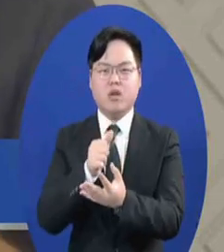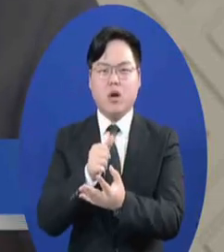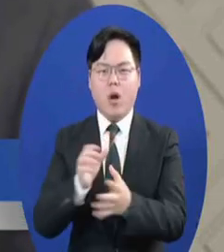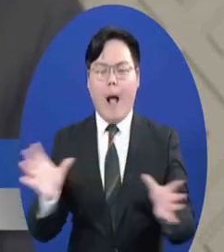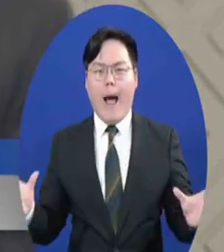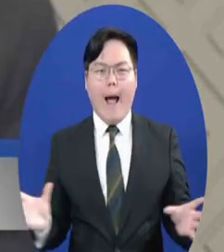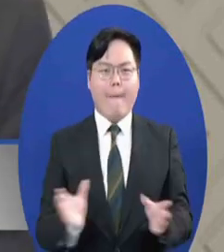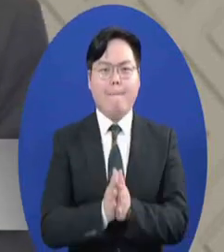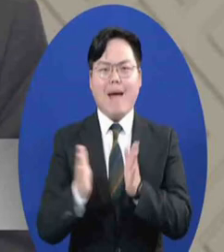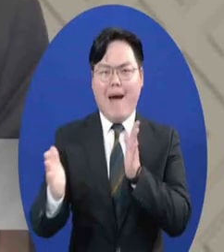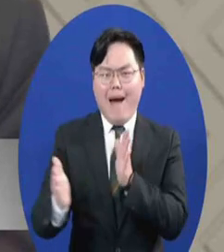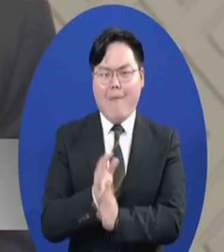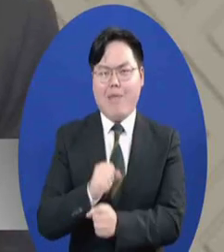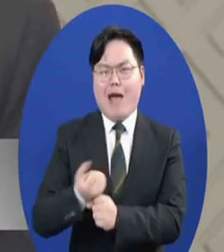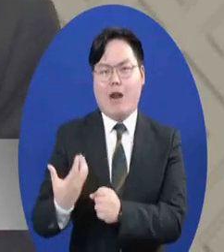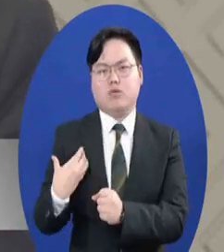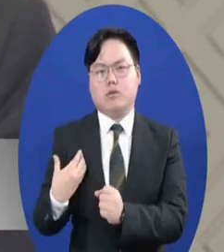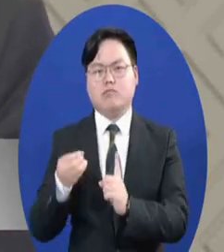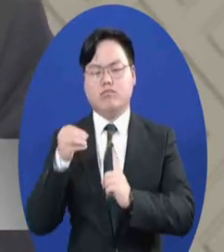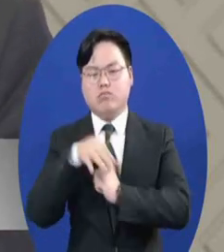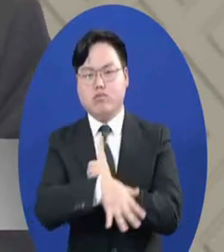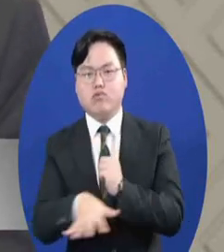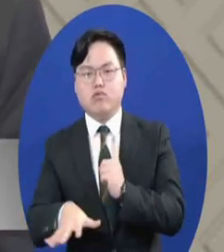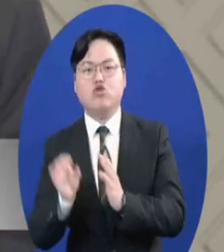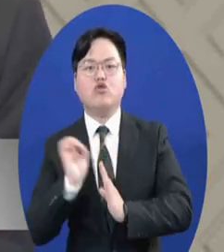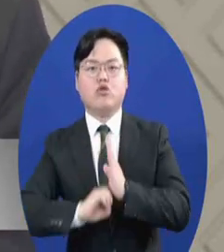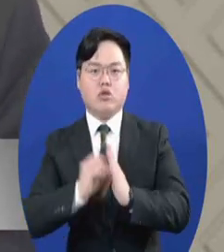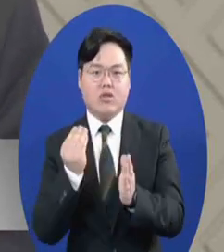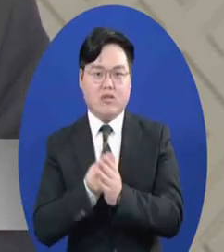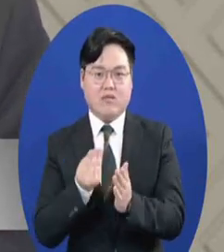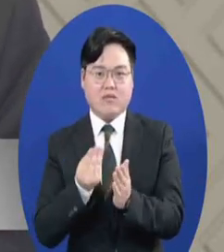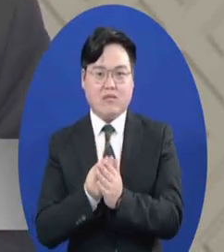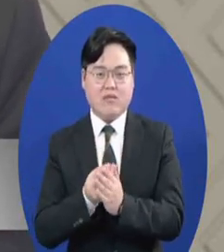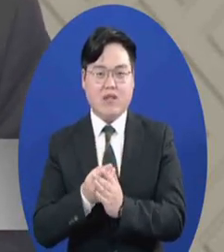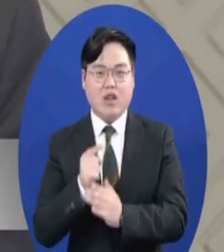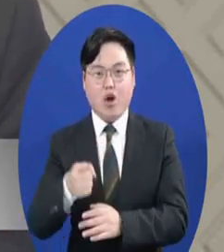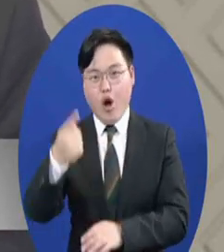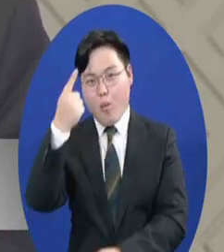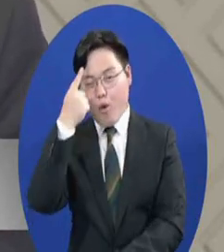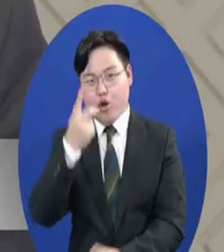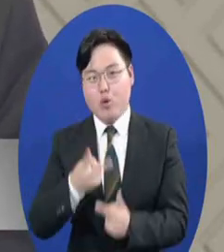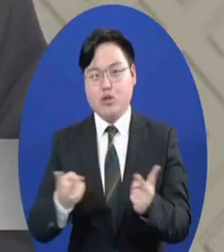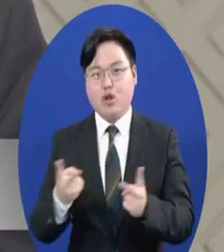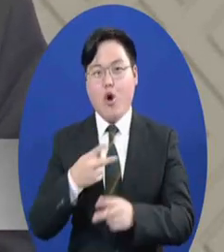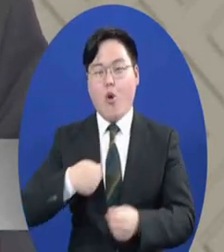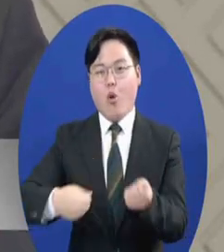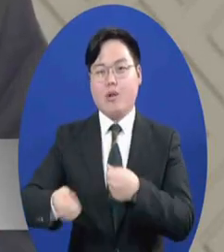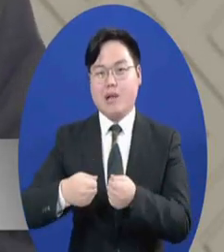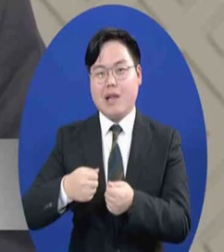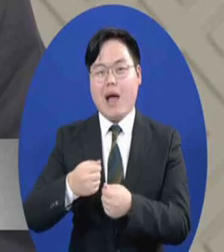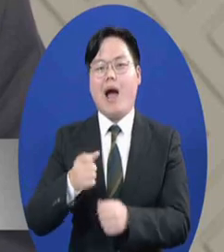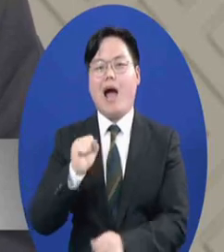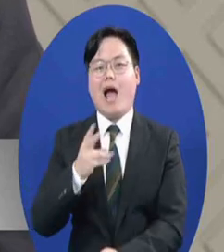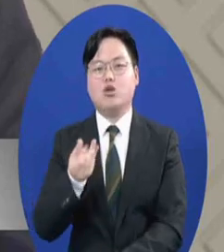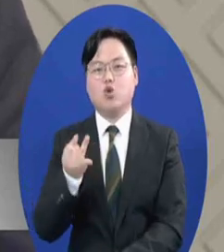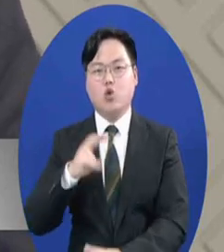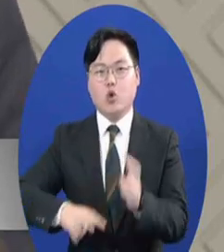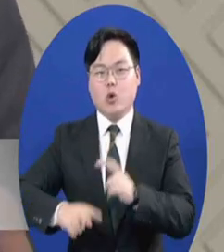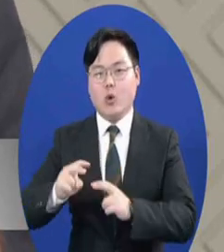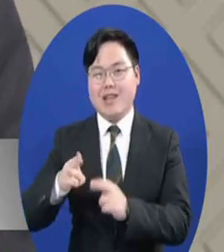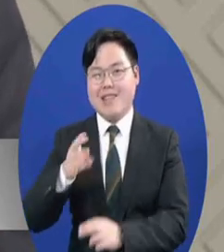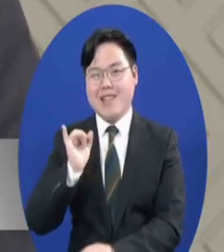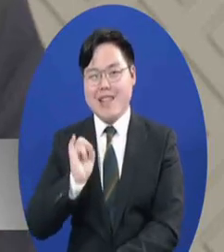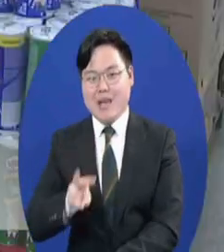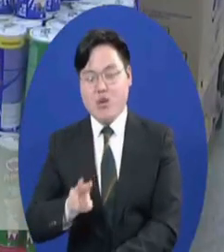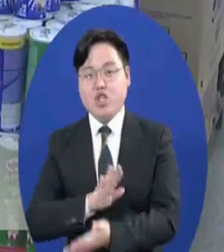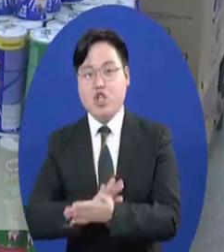одоо гэдгийг хариуцлага хуваарлаад хамтраад хийдэг хэрэгсэл. Энэ орон зайд шилхэм Монголын үндэсний хөдөлтэй хэлбэрийн танхимын шинэ хуулийг бол бид